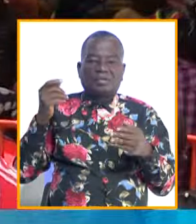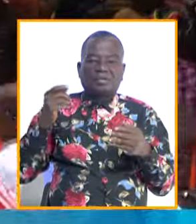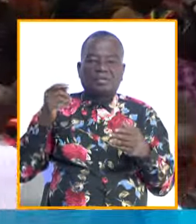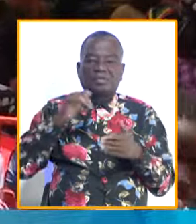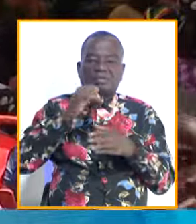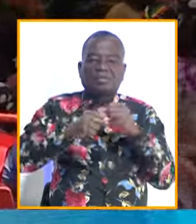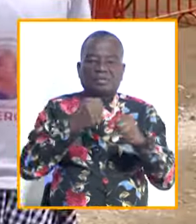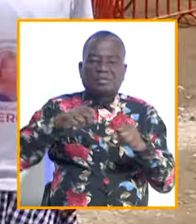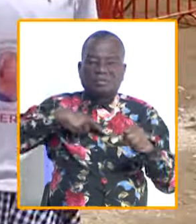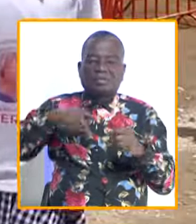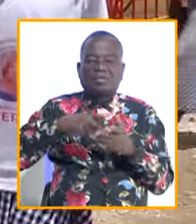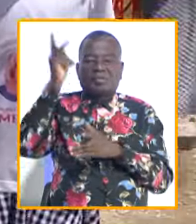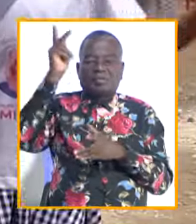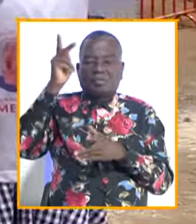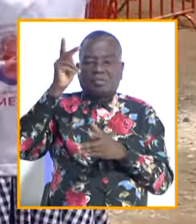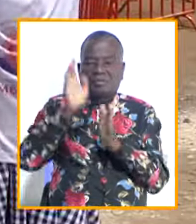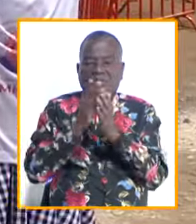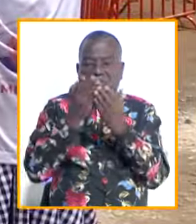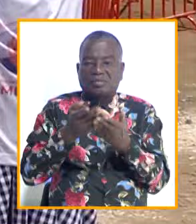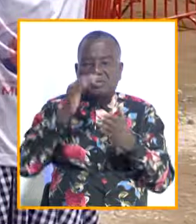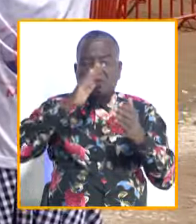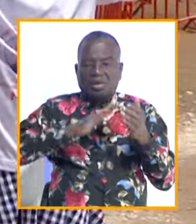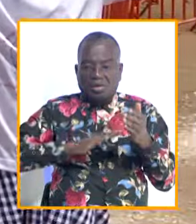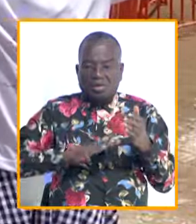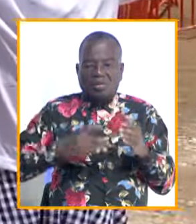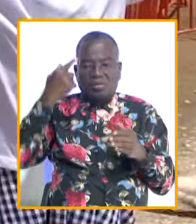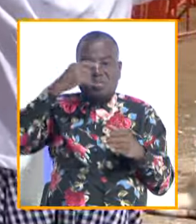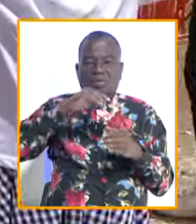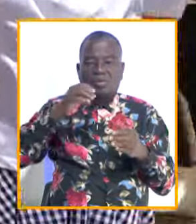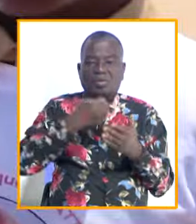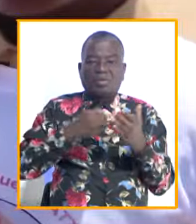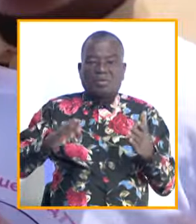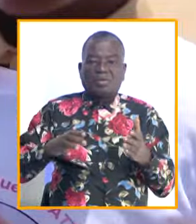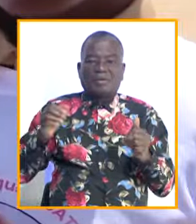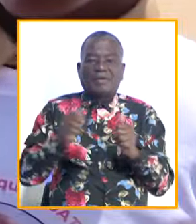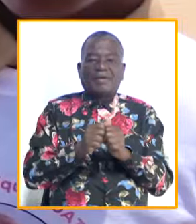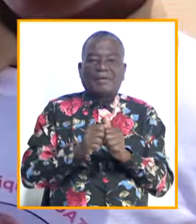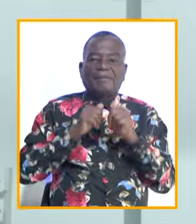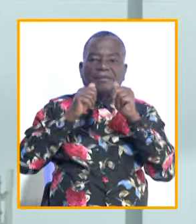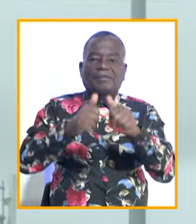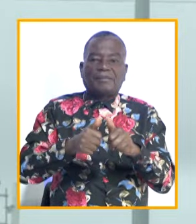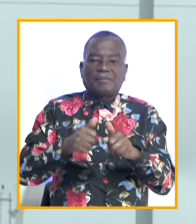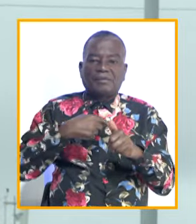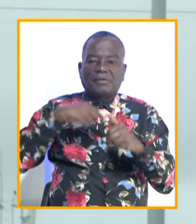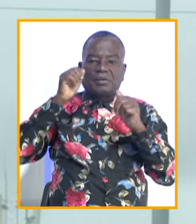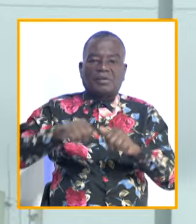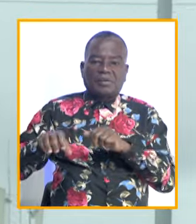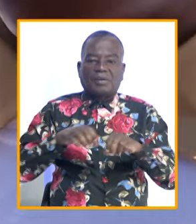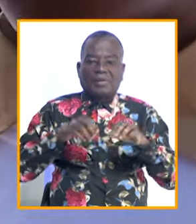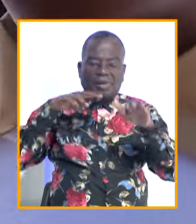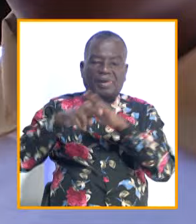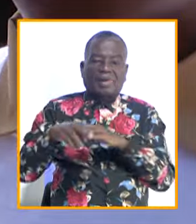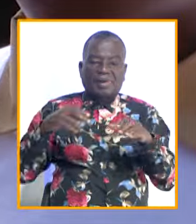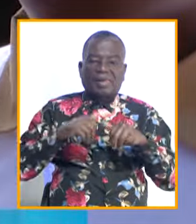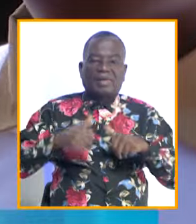va pas payer fournitures. C'est un soulagement aussi pour les élèves. Avec les cadeaux de maman Dominique Ouattara, je pourrais faire une rentrée